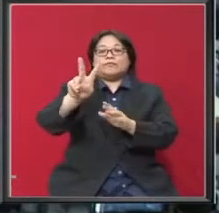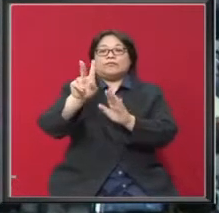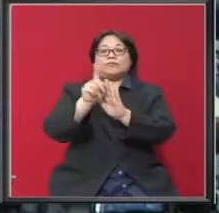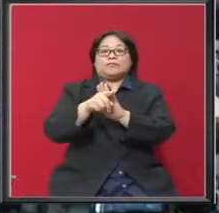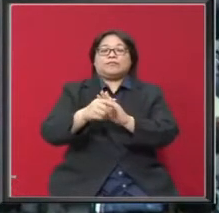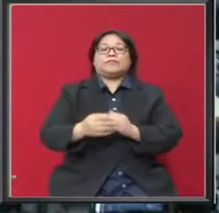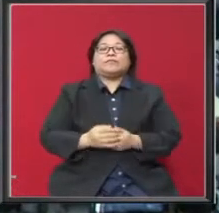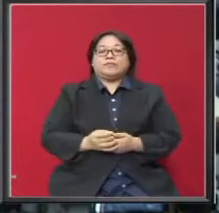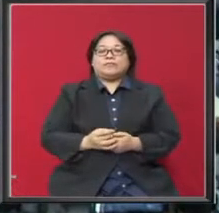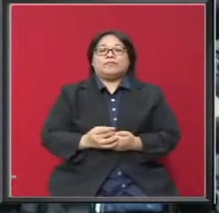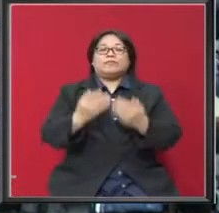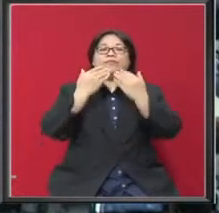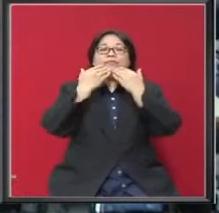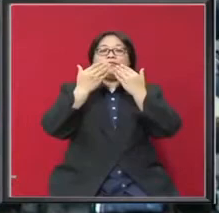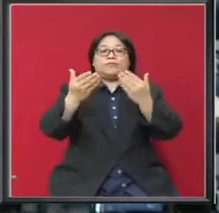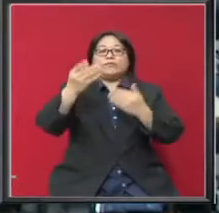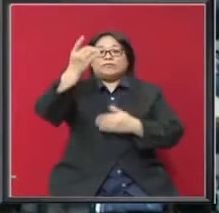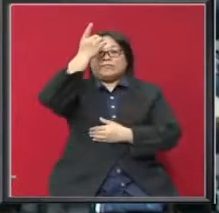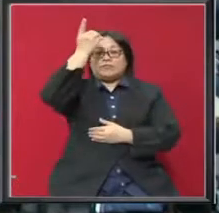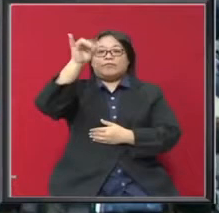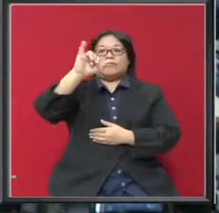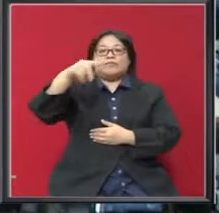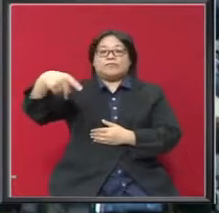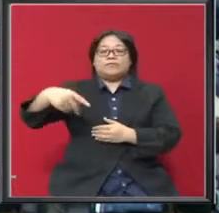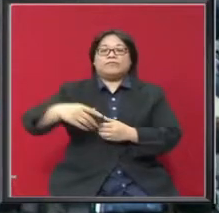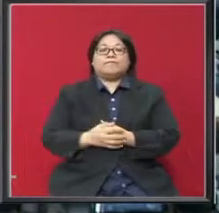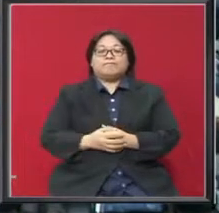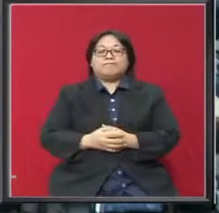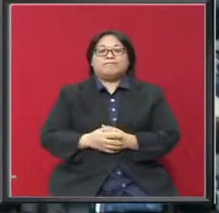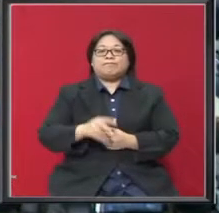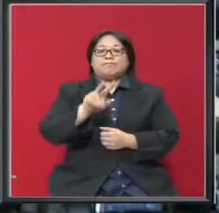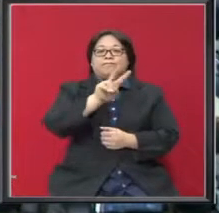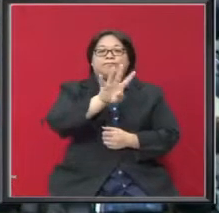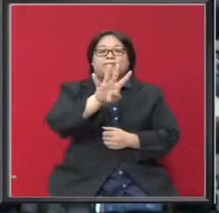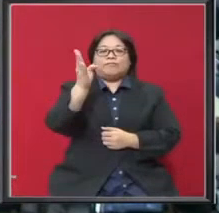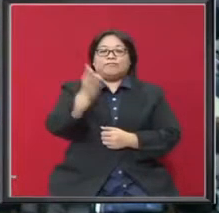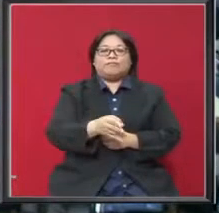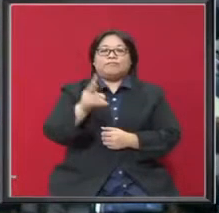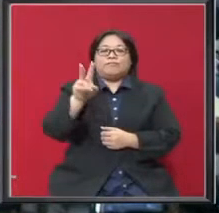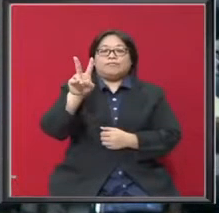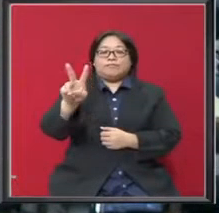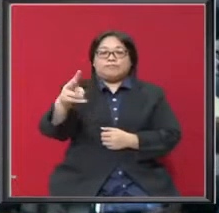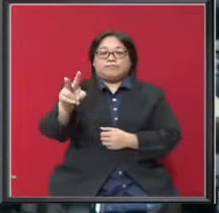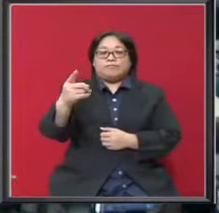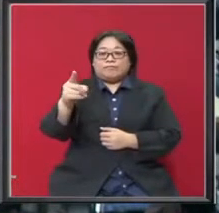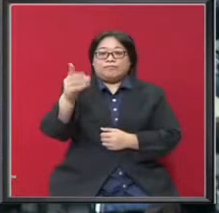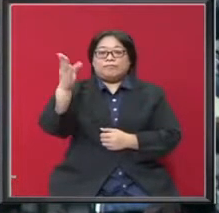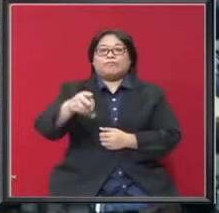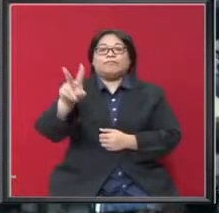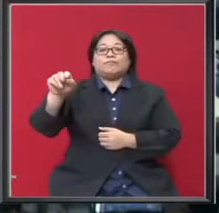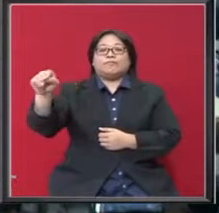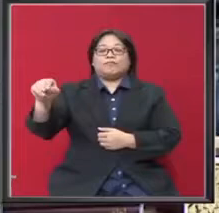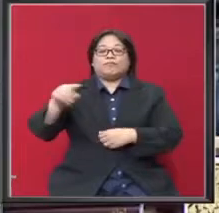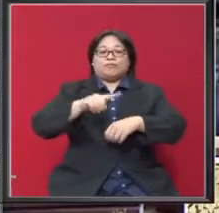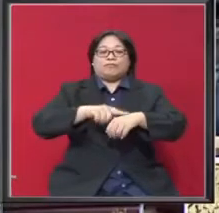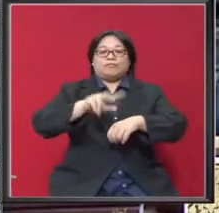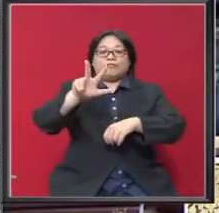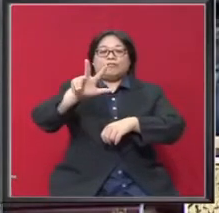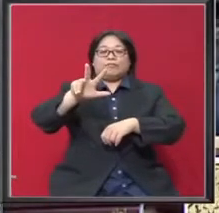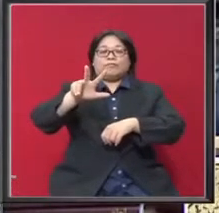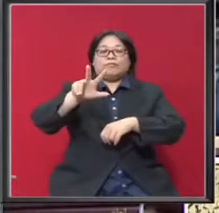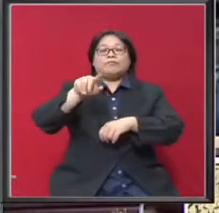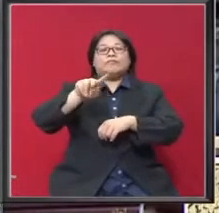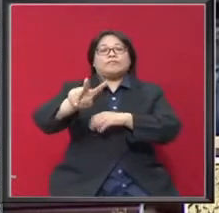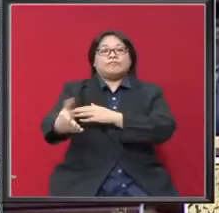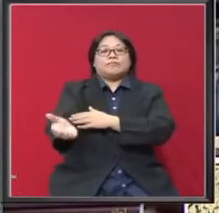dalam tempo dua Mini Enggak sih latihan ketua Paddle Pop 4november 2020 dikurang 3.10